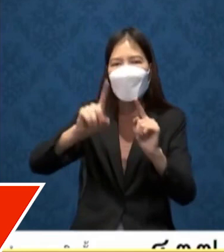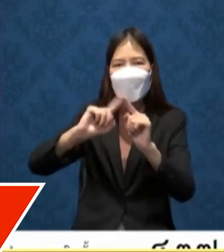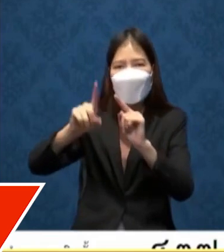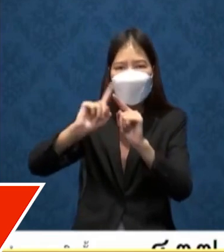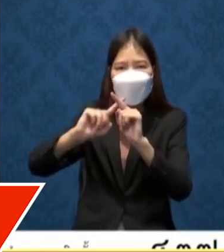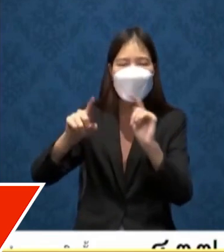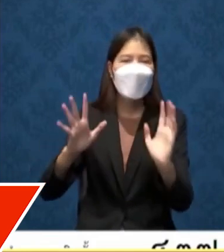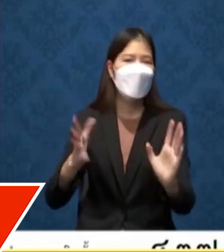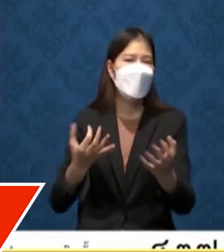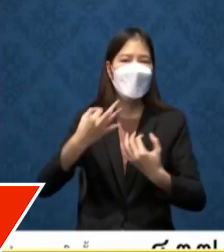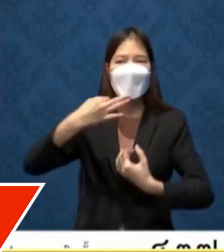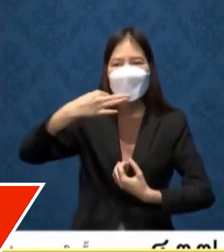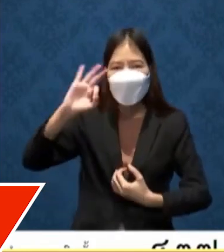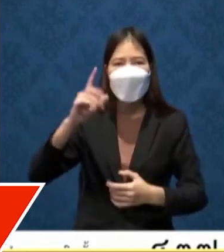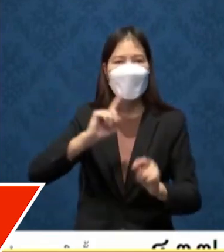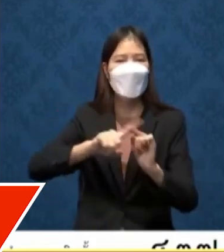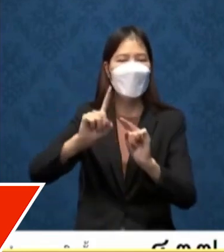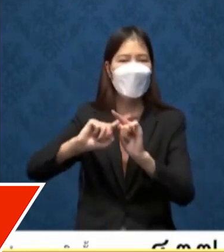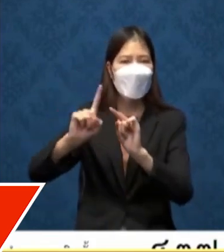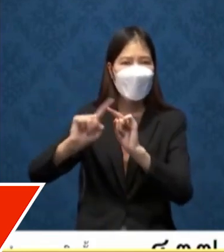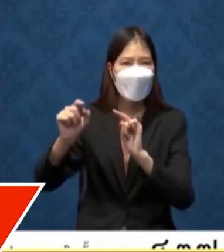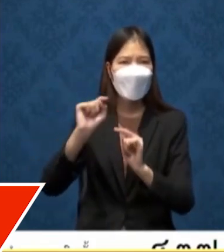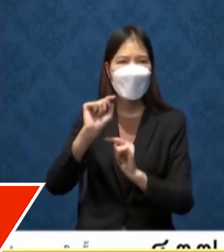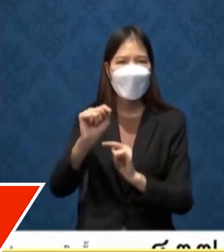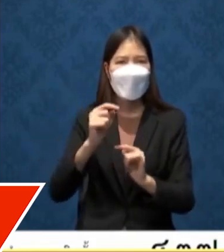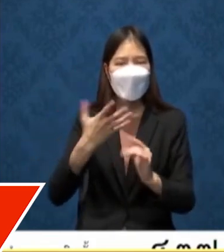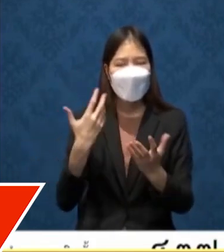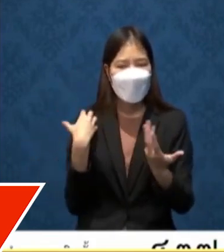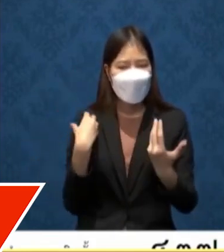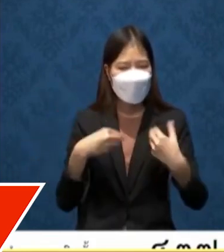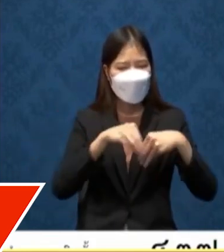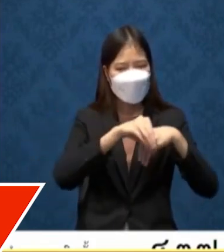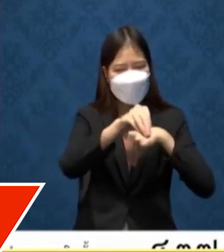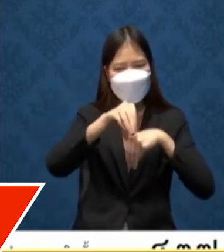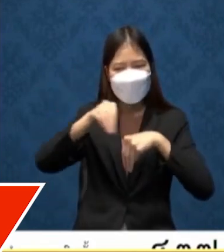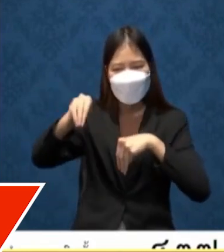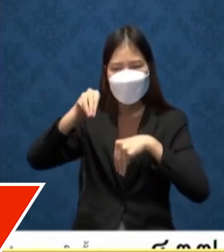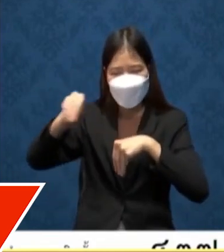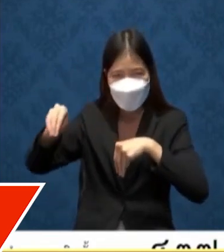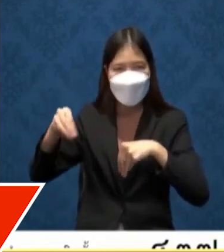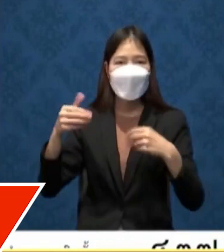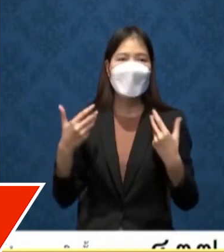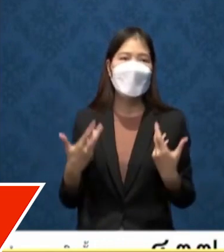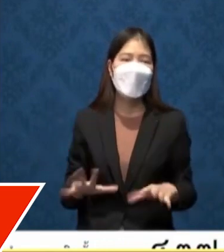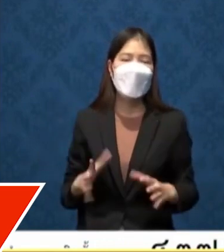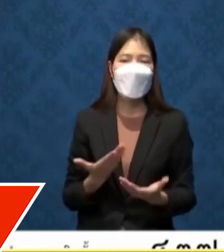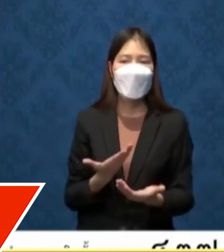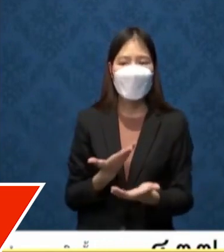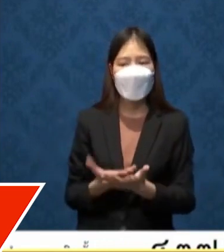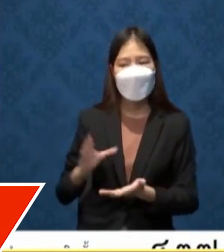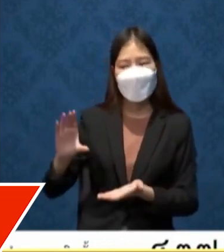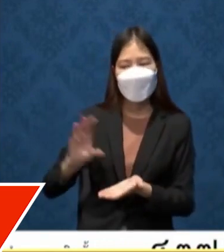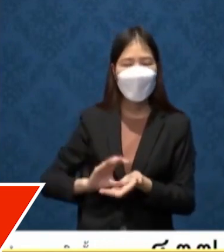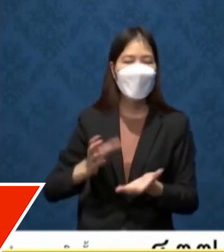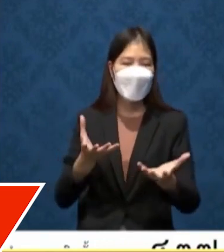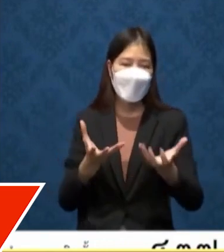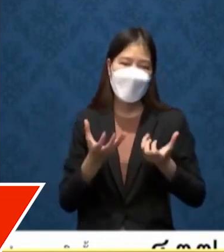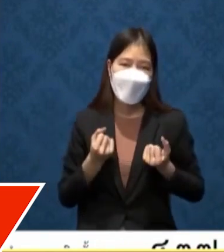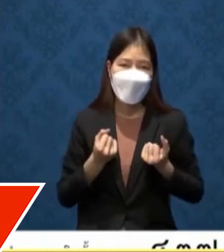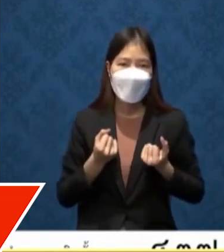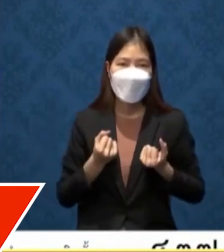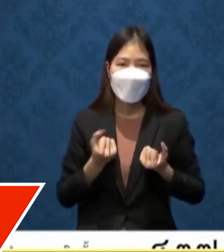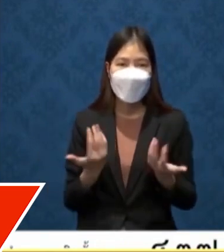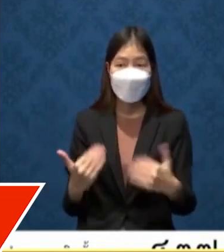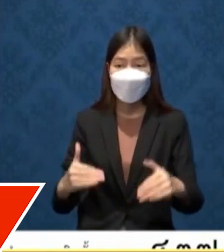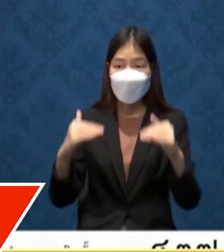างอิสระขึ้นในขณะเดียวกันก็จะเป็นการกระจายโอกาสในการได้รับทุนอย่างเป็นธรรม และในระหว่างที่รัฐกำลังเดินหน้าเปลี่ยน